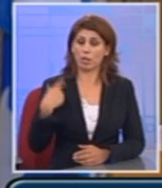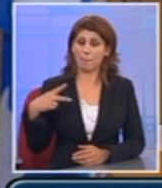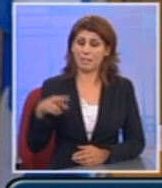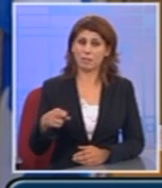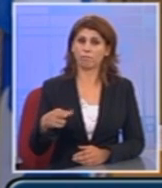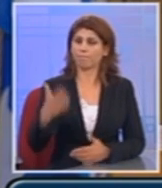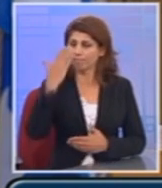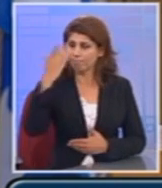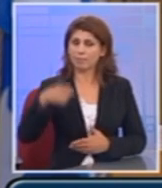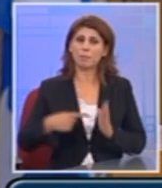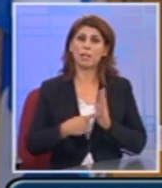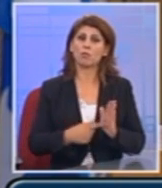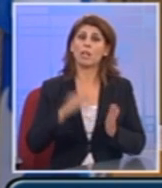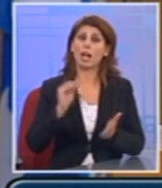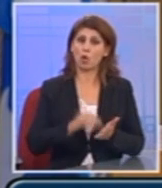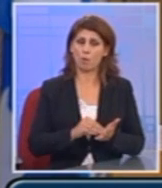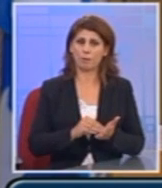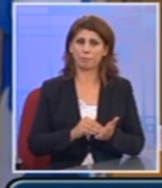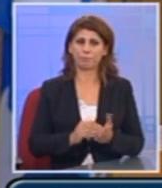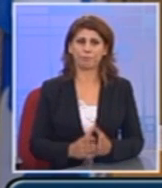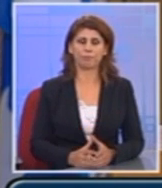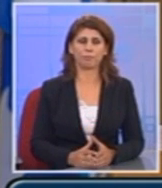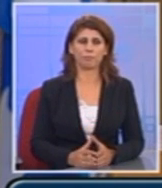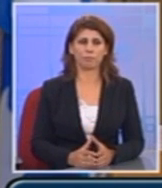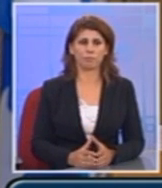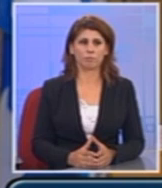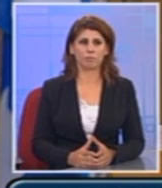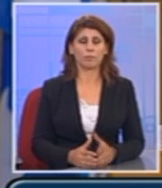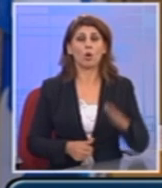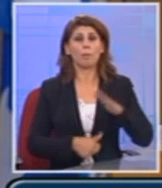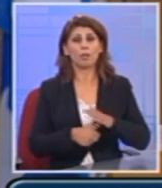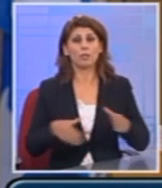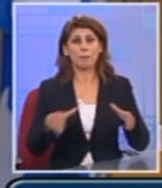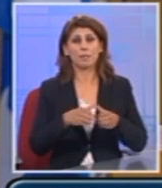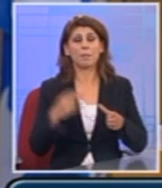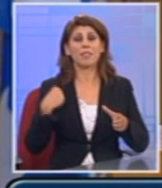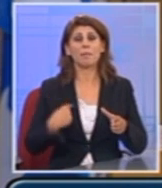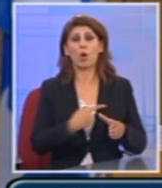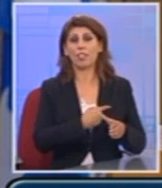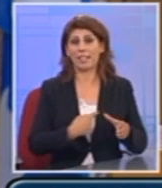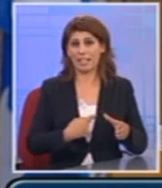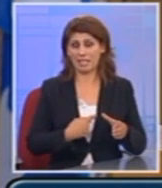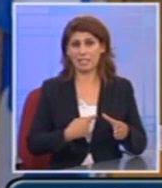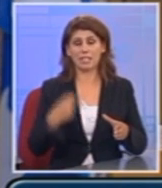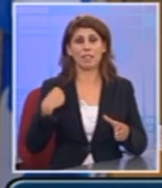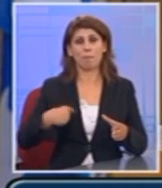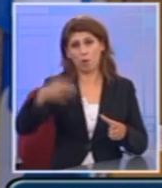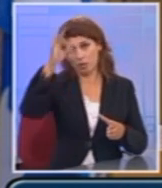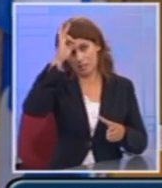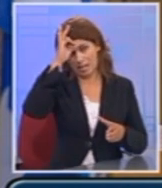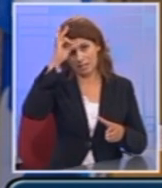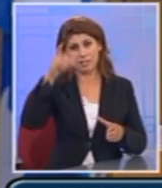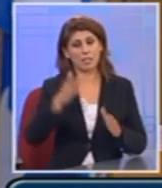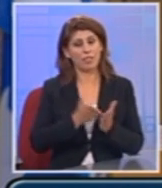με την παρουσία τους επίσης ο πρόεδρος της επιτροπής δημόσιας διοίκησης δημόσιας τάξης και